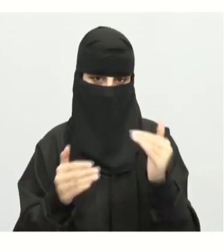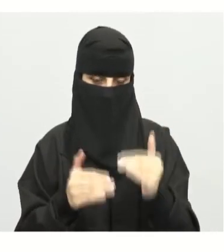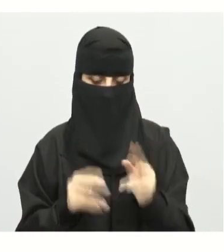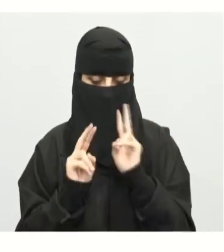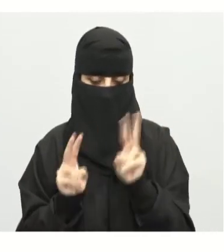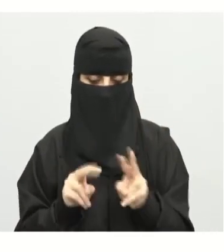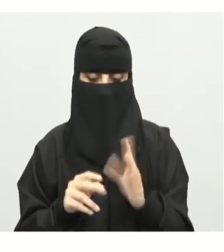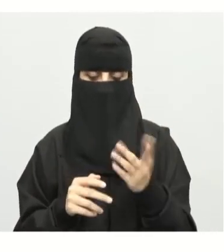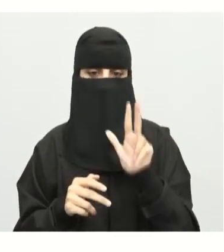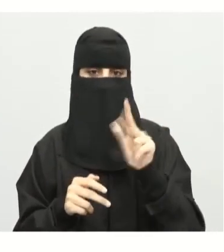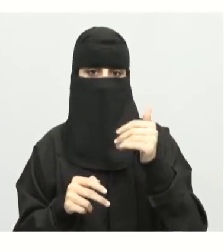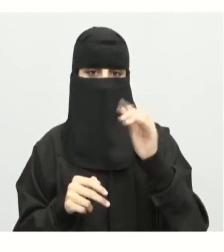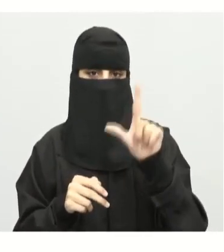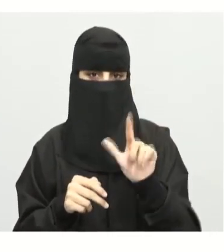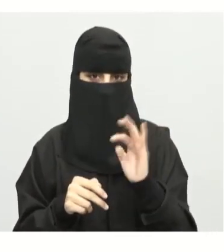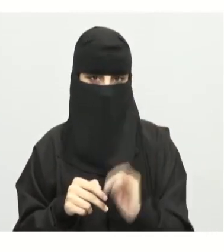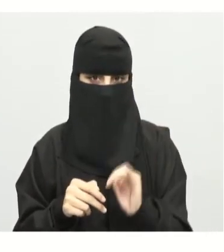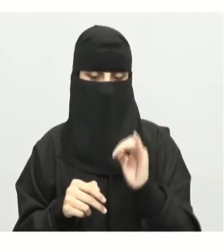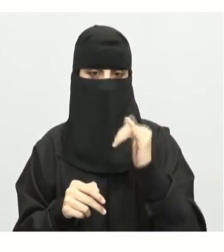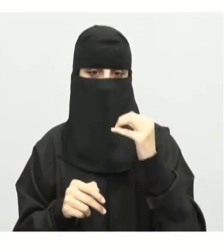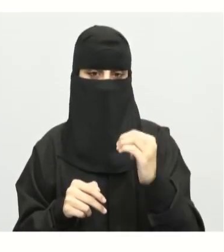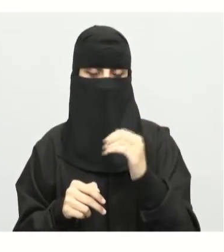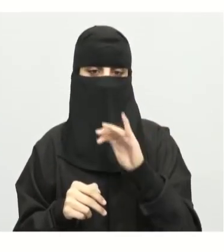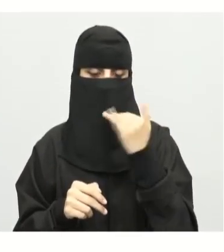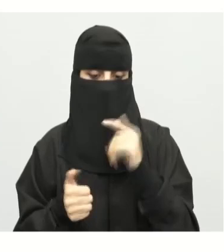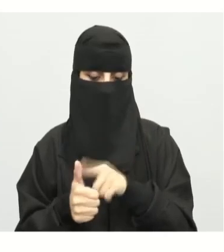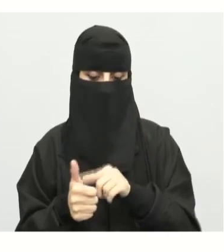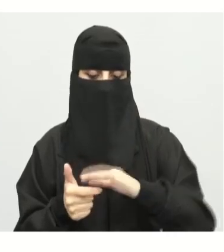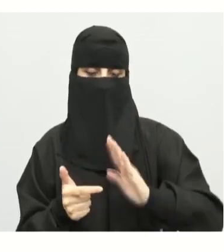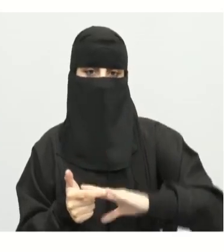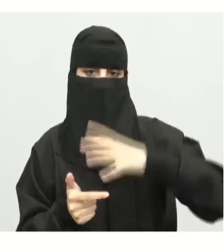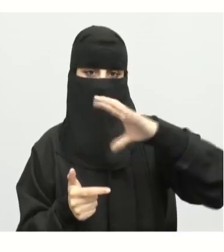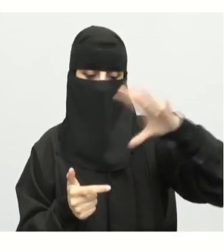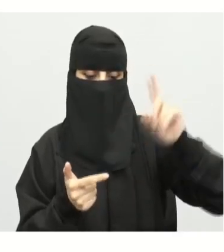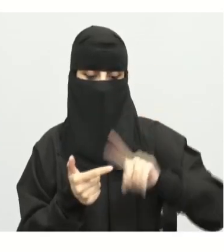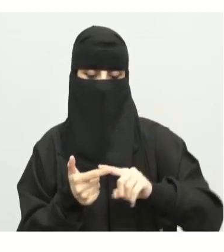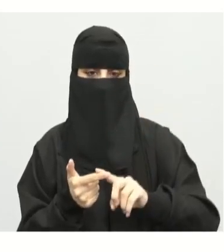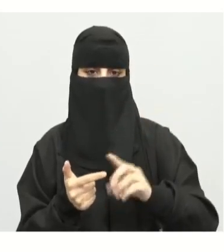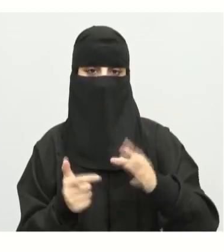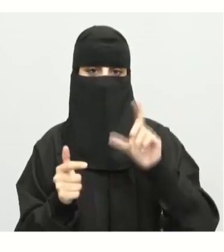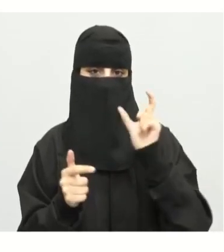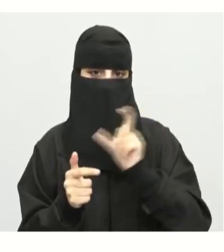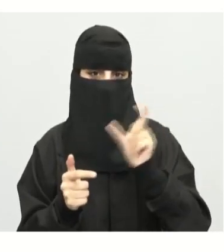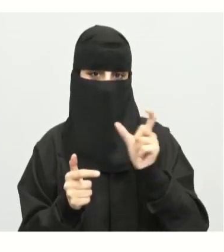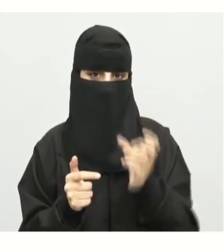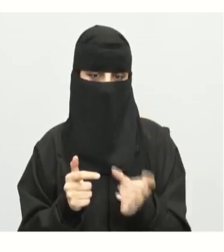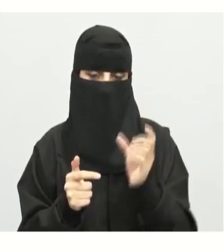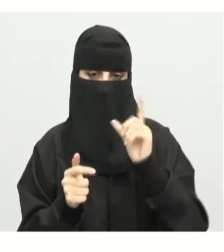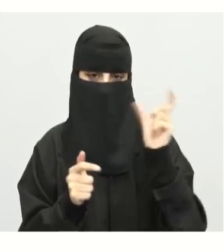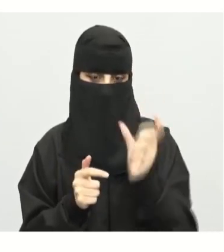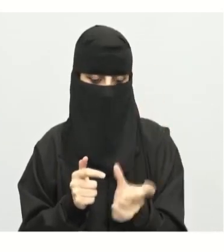عندنا الخليج العربي المرتفعات المسجد النبوي البحر الاحمر المنخفضات